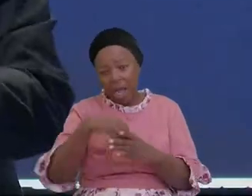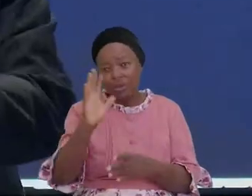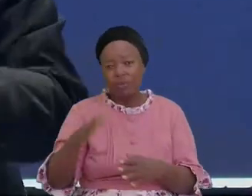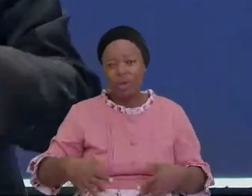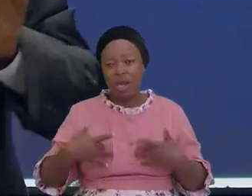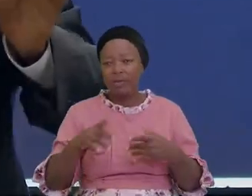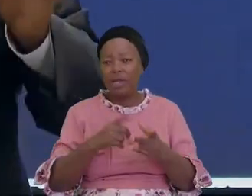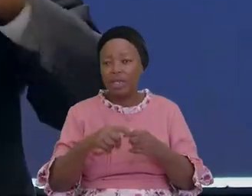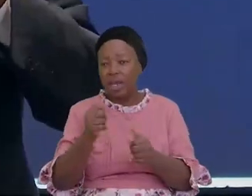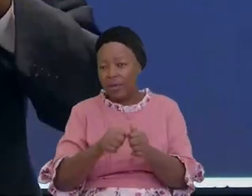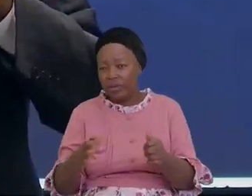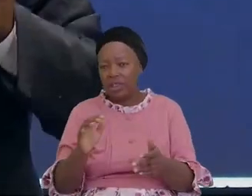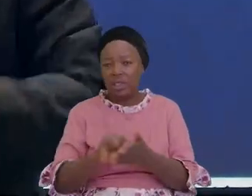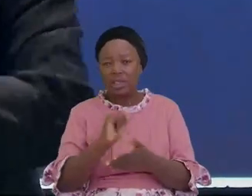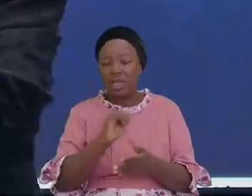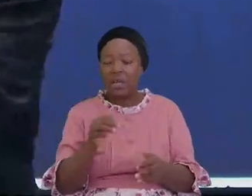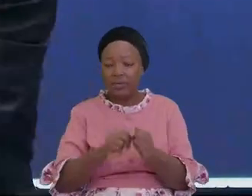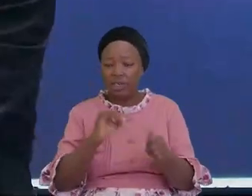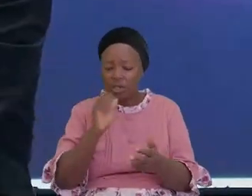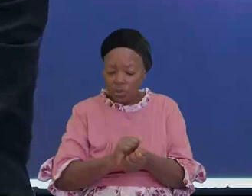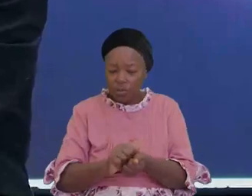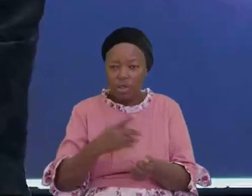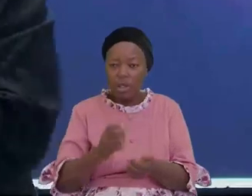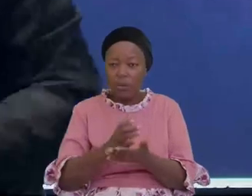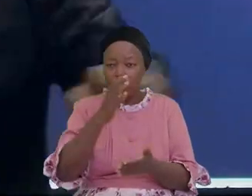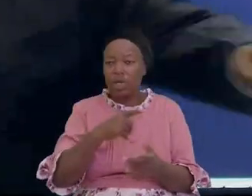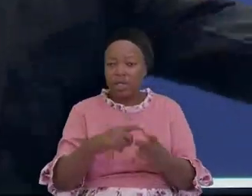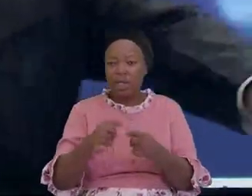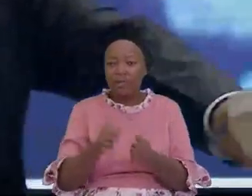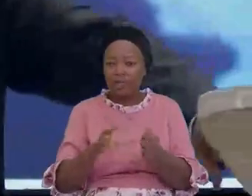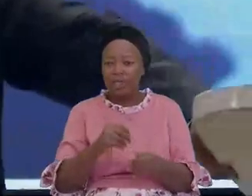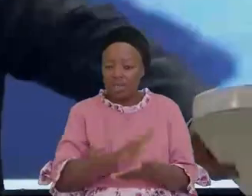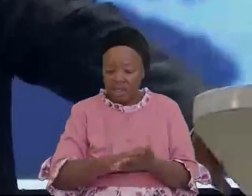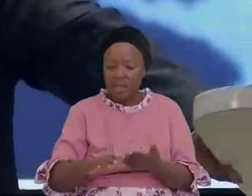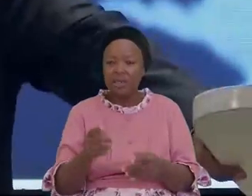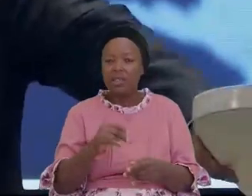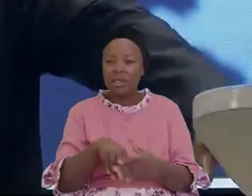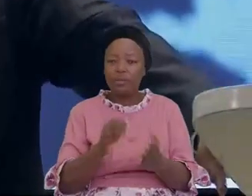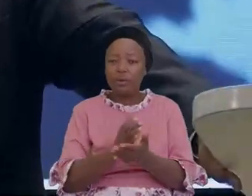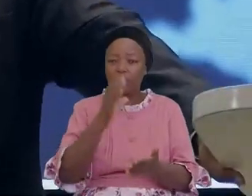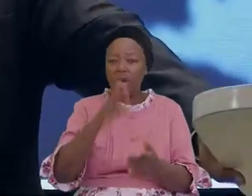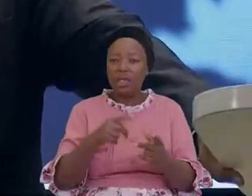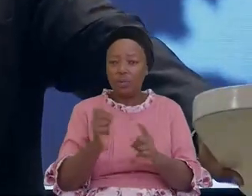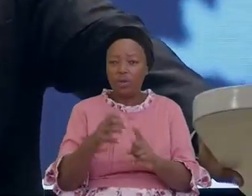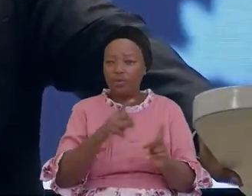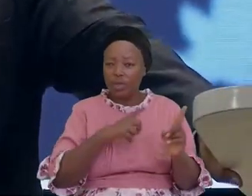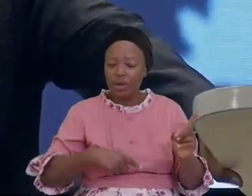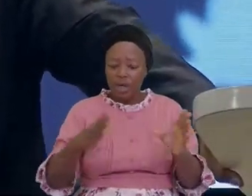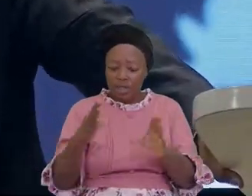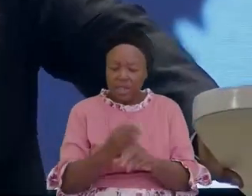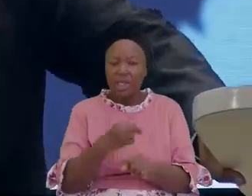vie. Et tout est lavé, la petite bouteille. Tout est purifié, ta bouteille. Et la parole du